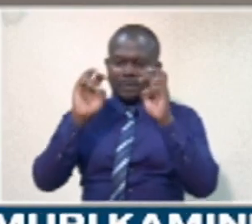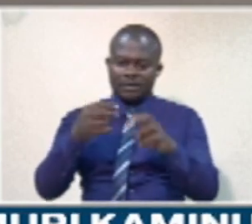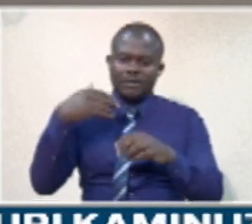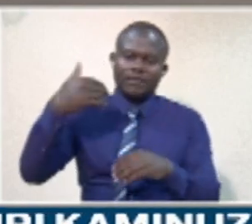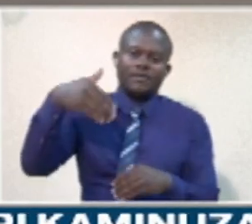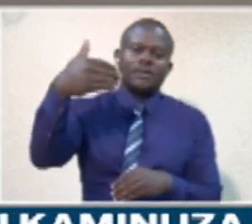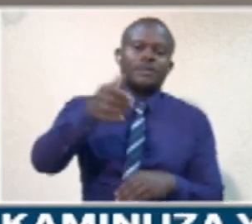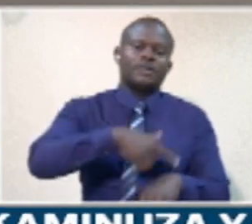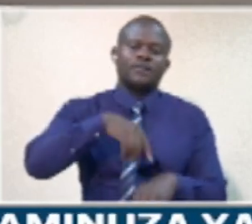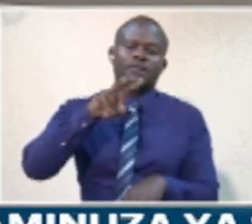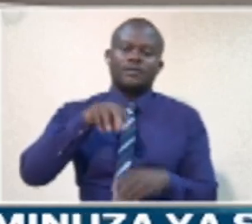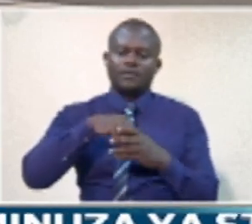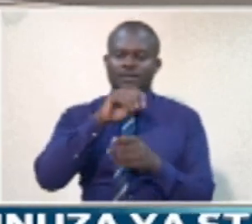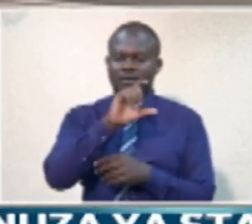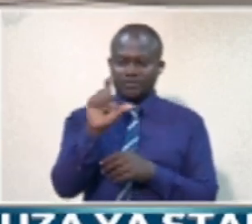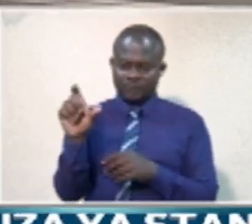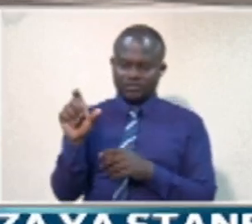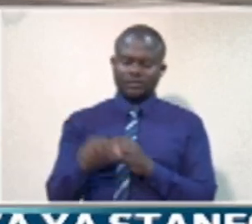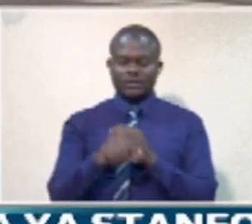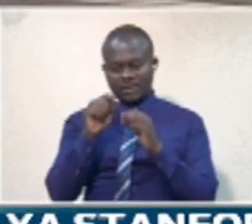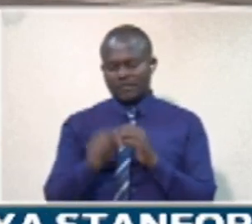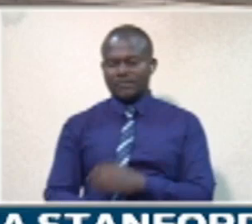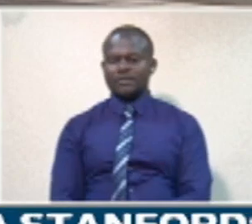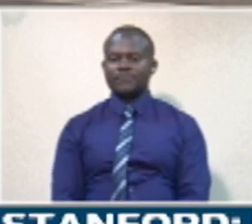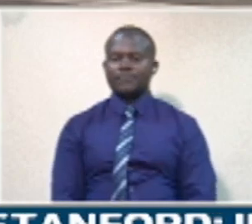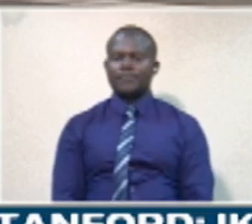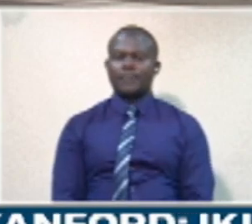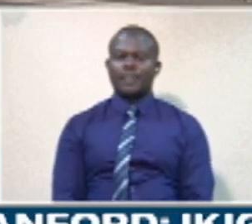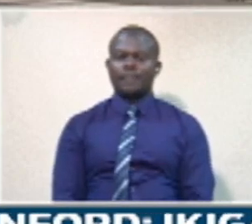igenda inshuro ebyiri mu cyumweru. John Bicampaka, Televiziyo y'u Rwanda I Kigali.